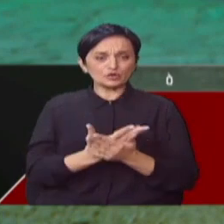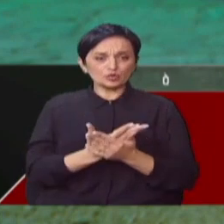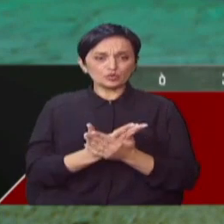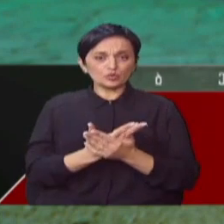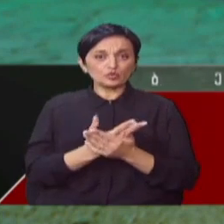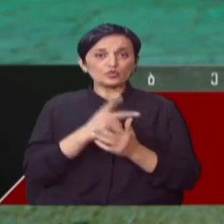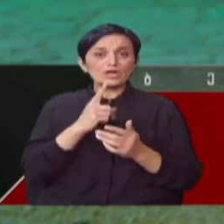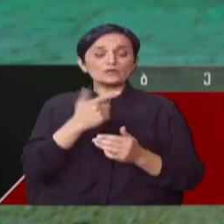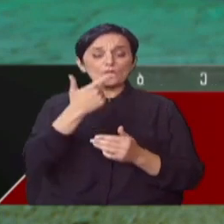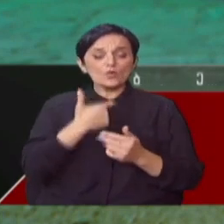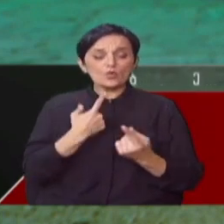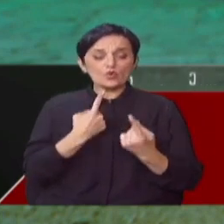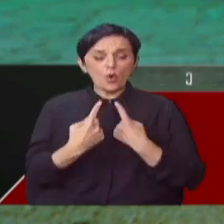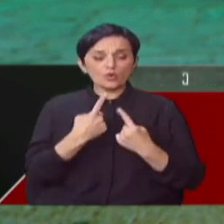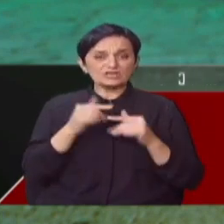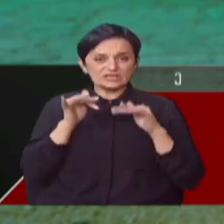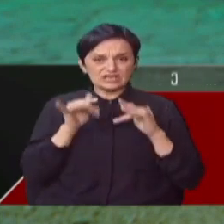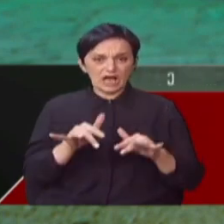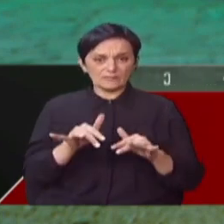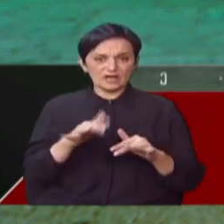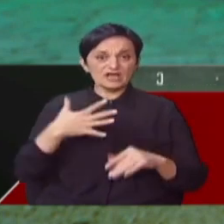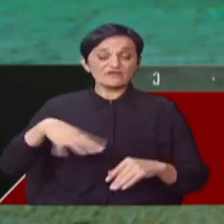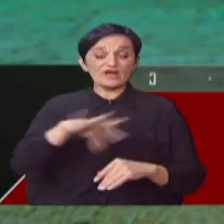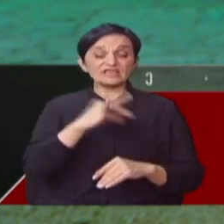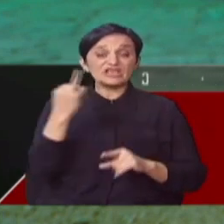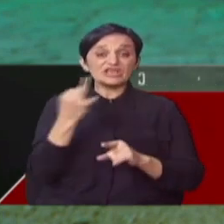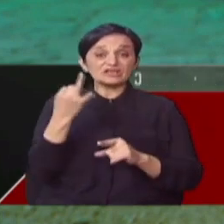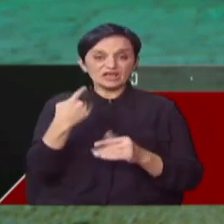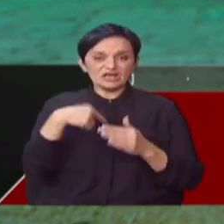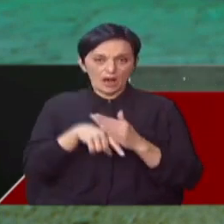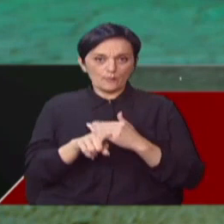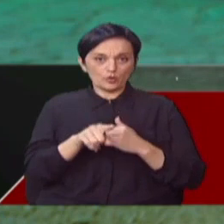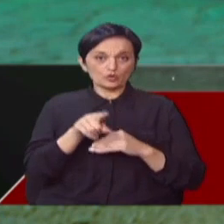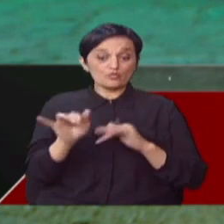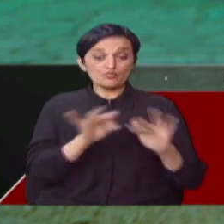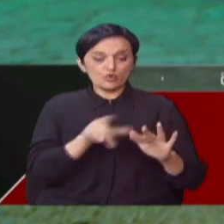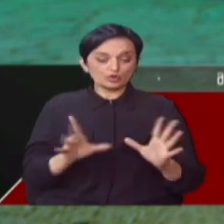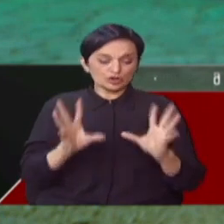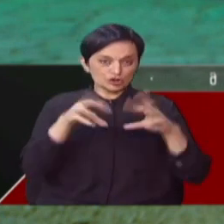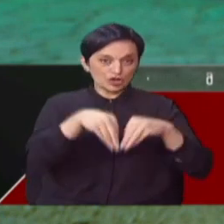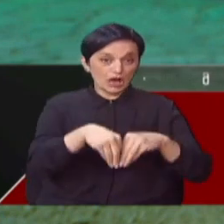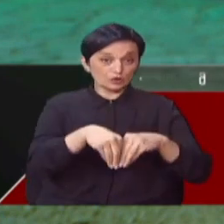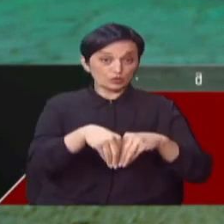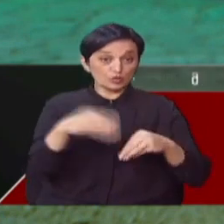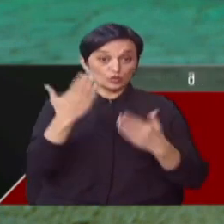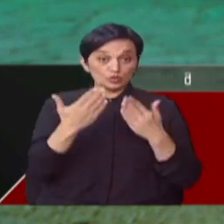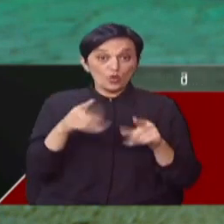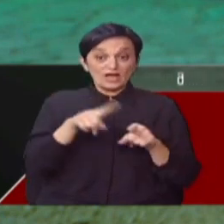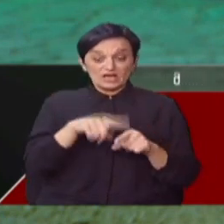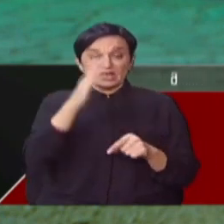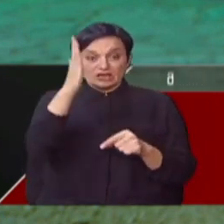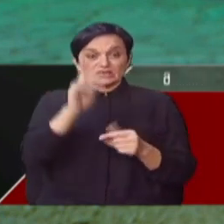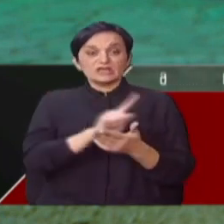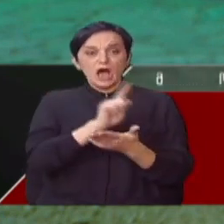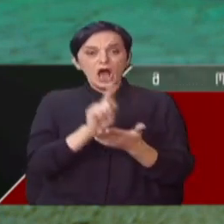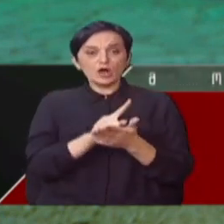მთავარია კონსტრუქციულად, საქმიანად და ქვეყნის ინტერესებიდან გამომდინარე იყოს ამ პროცესებში ჩართული. თუ ეს ასე მოხდება,